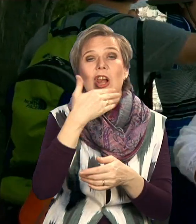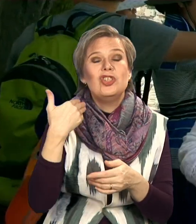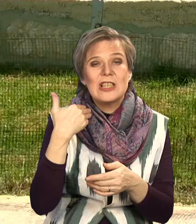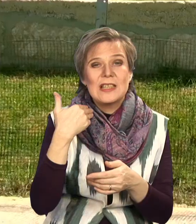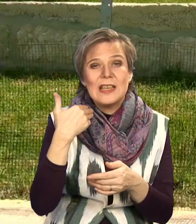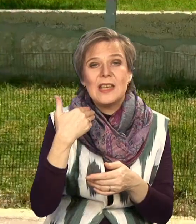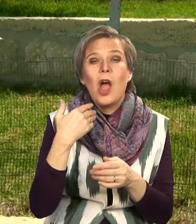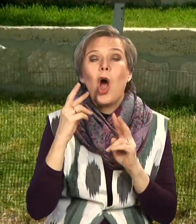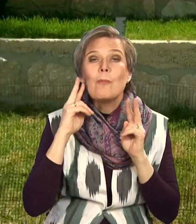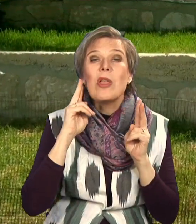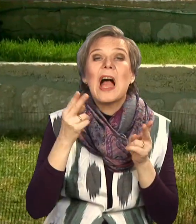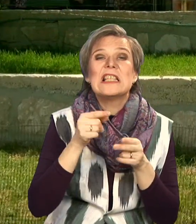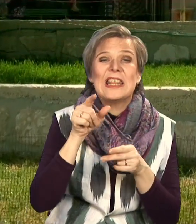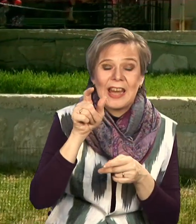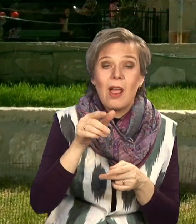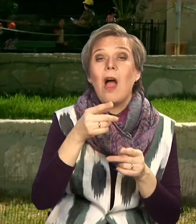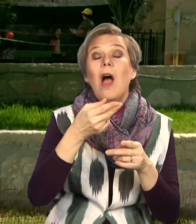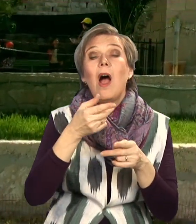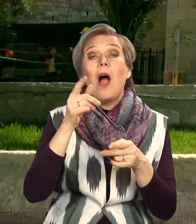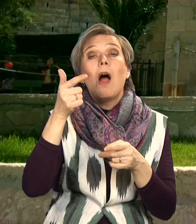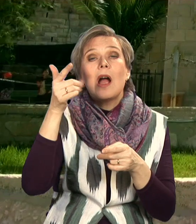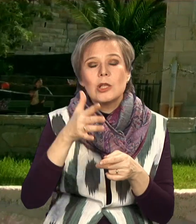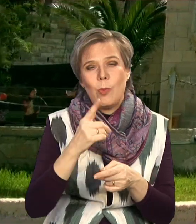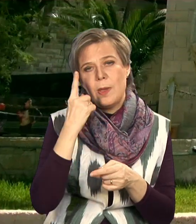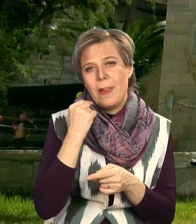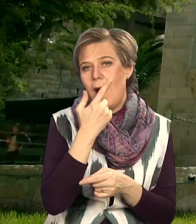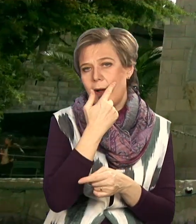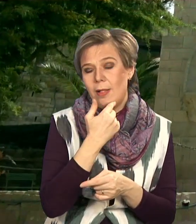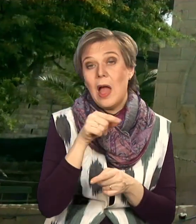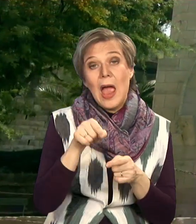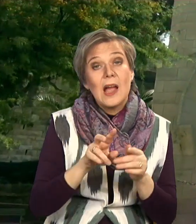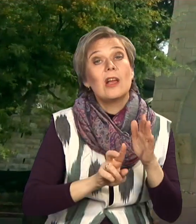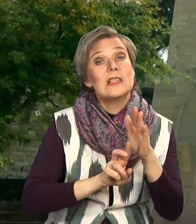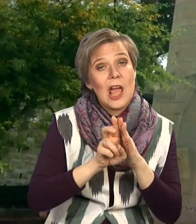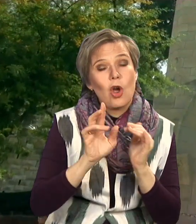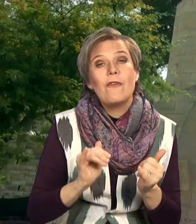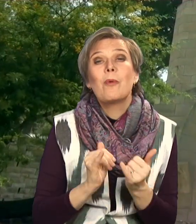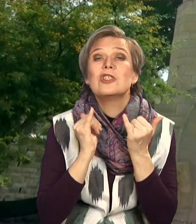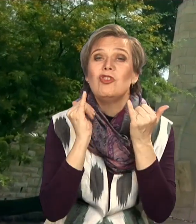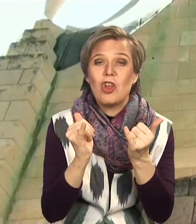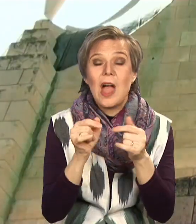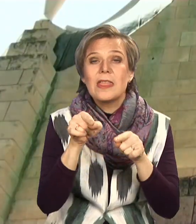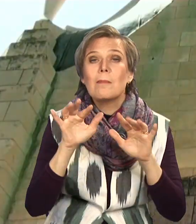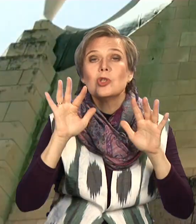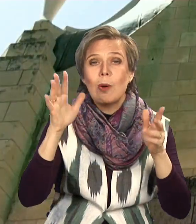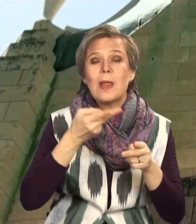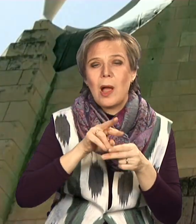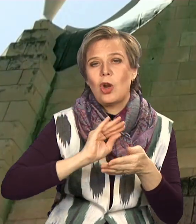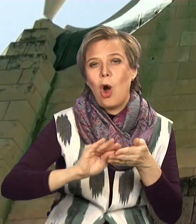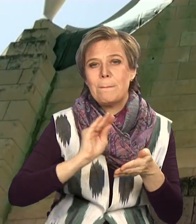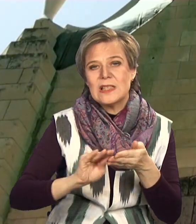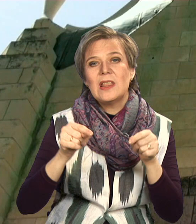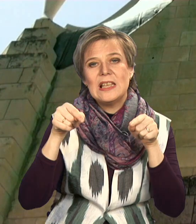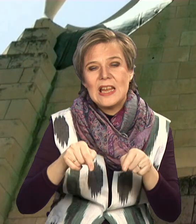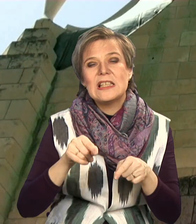церкви, которая называется Доминус Флевит. Господь плакал. Эта церковь, она посвящена тем событиям, которые описываются